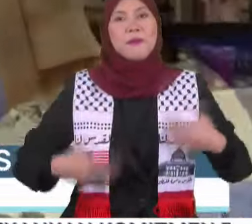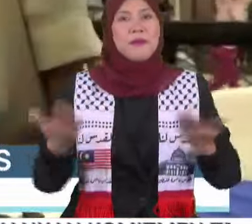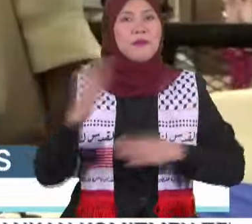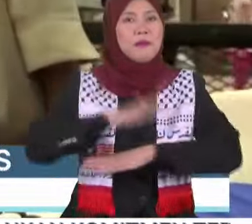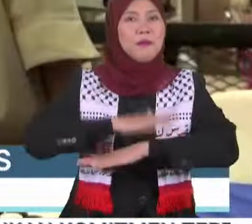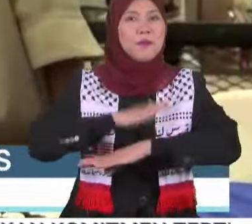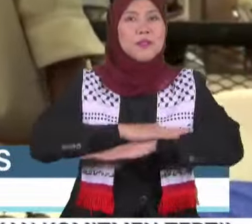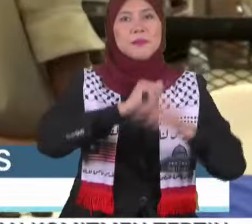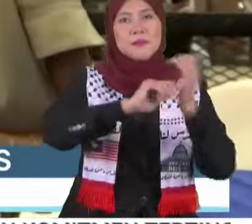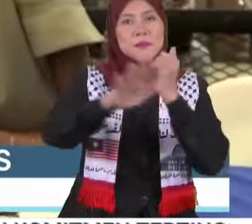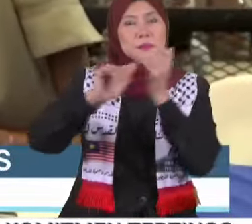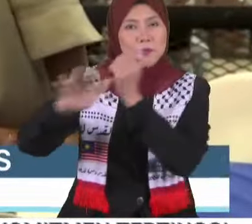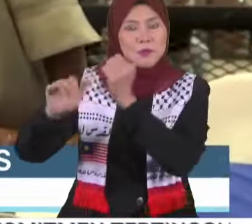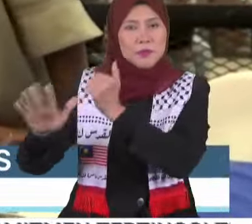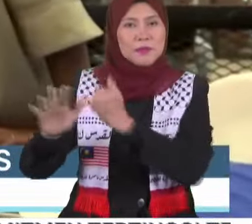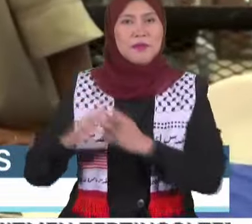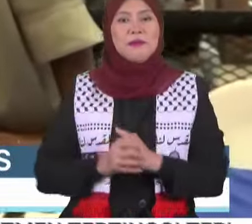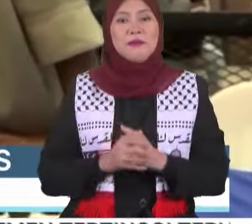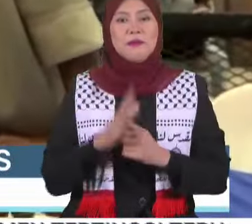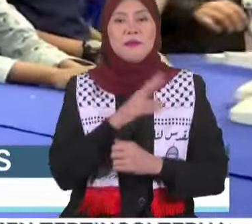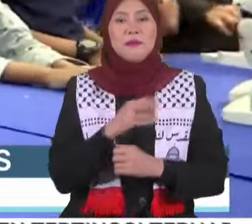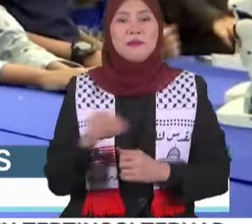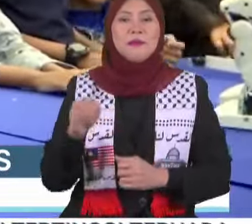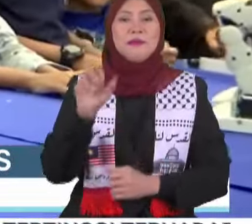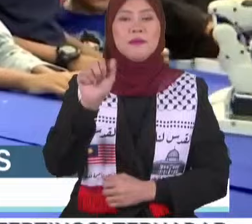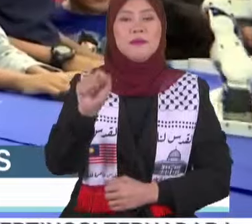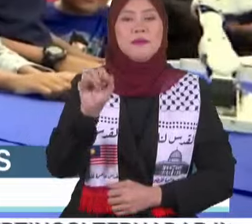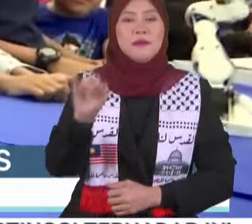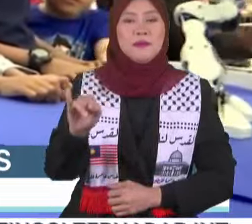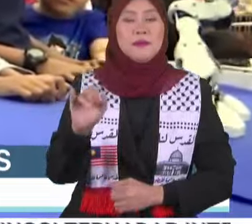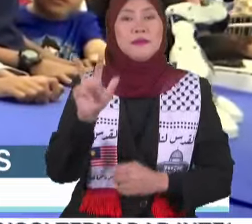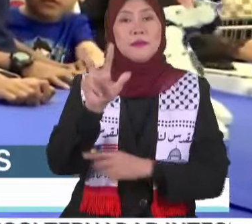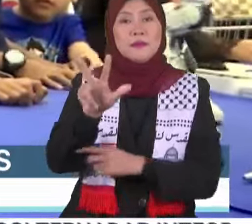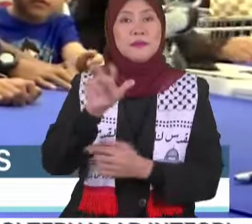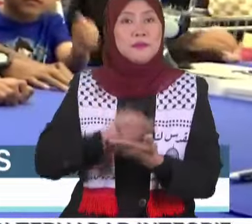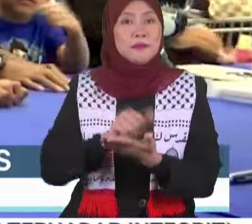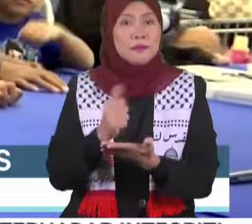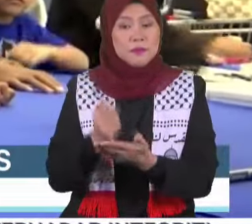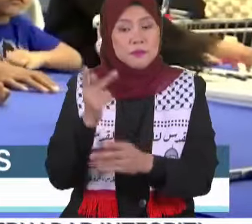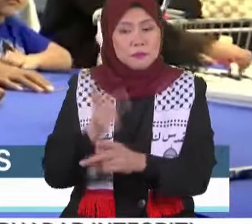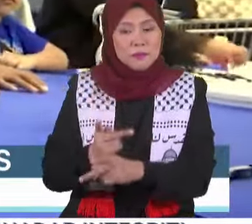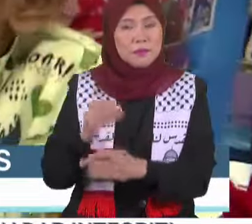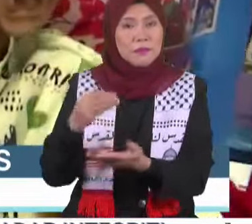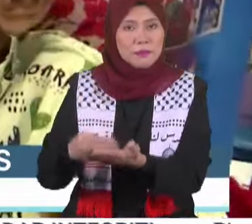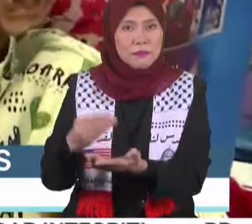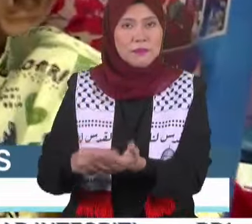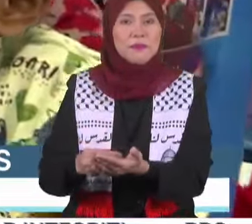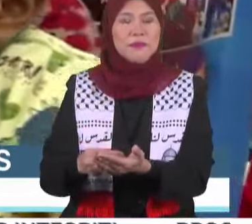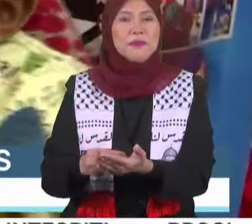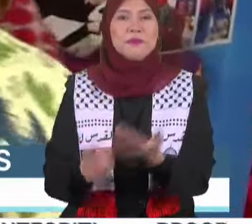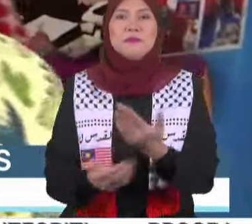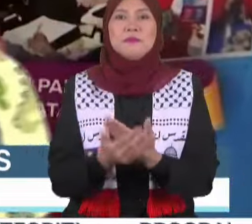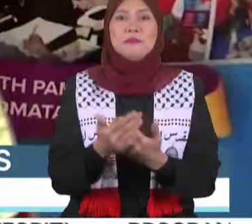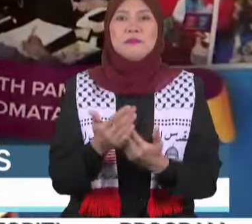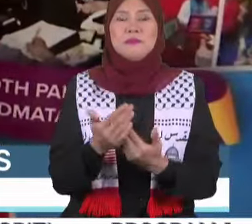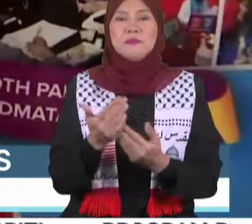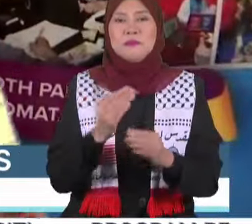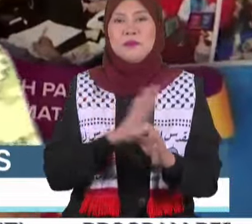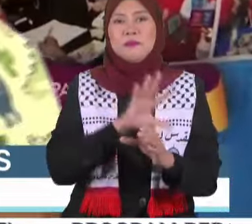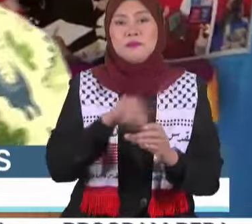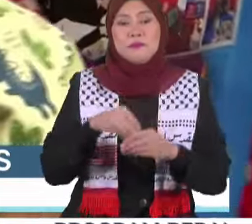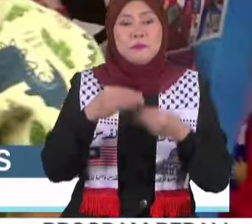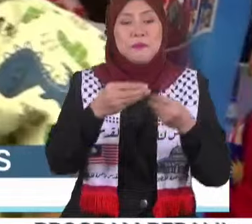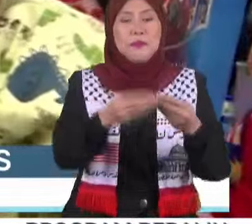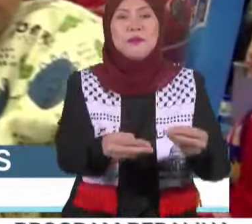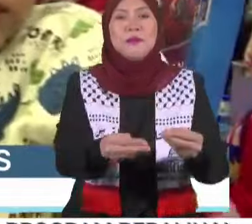simpan SSPN serta pameran robotik dan AI. Tiga akaun simpan SSPN Prime di bawah inisiatif tersebut turut